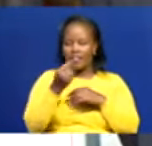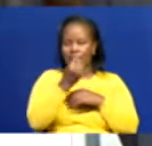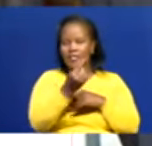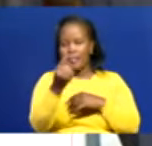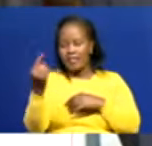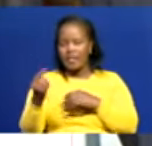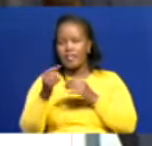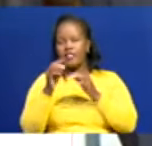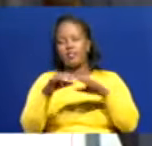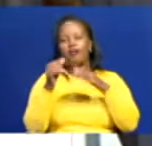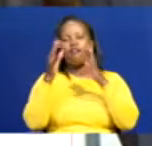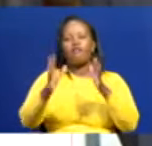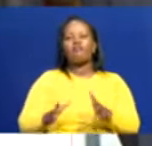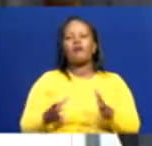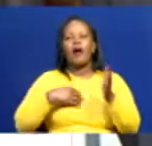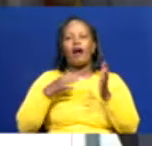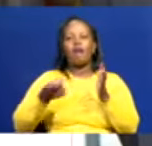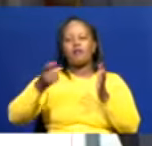alikuwa anahitaji.